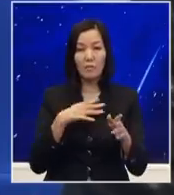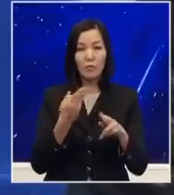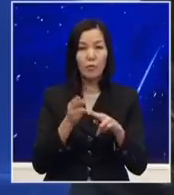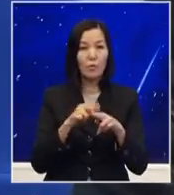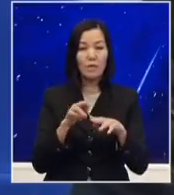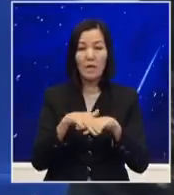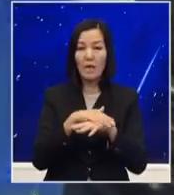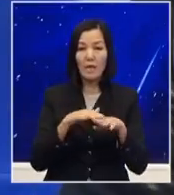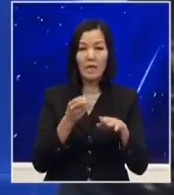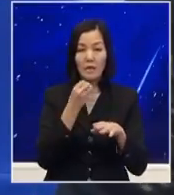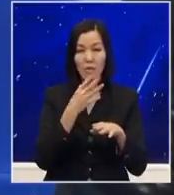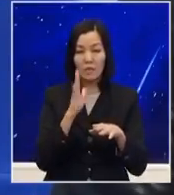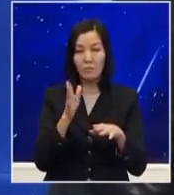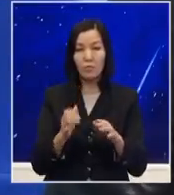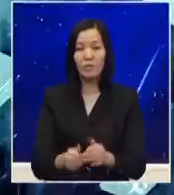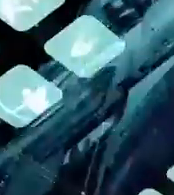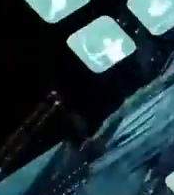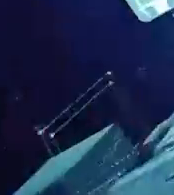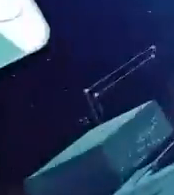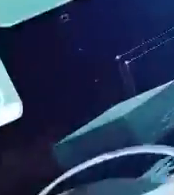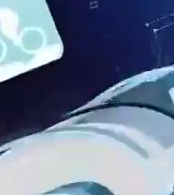тұрғындарына жақсы болды деп ойлаймын.